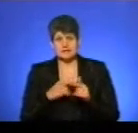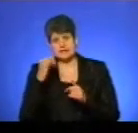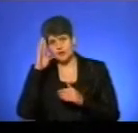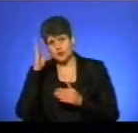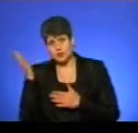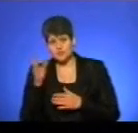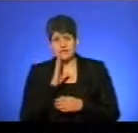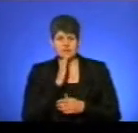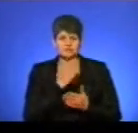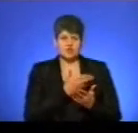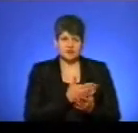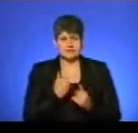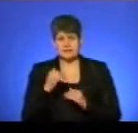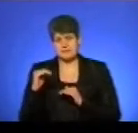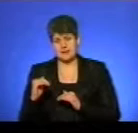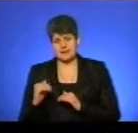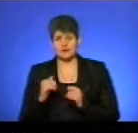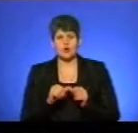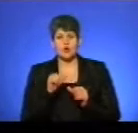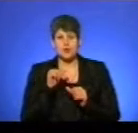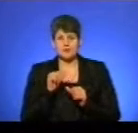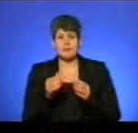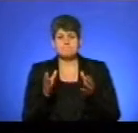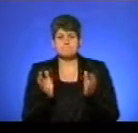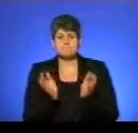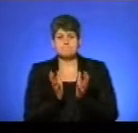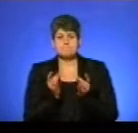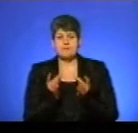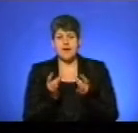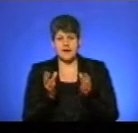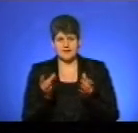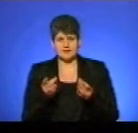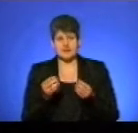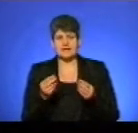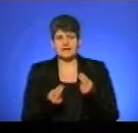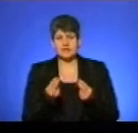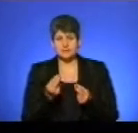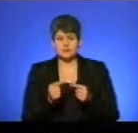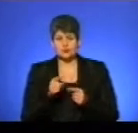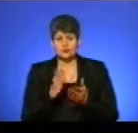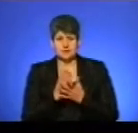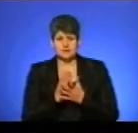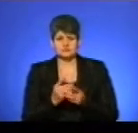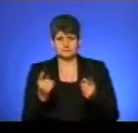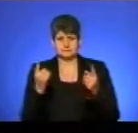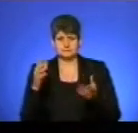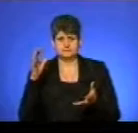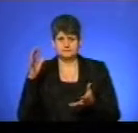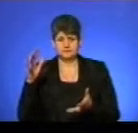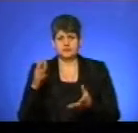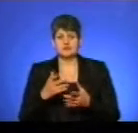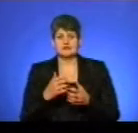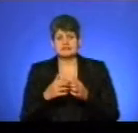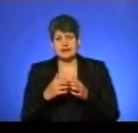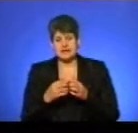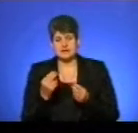для дівчаток, для малюків і окремо м'ягенькі іграшки. І в нас також посортовані великі іграшки, тобто вони є для певного віку,